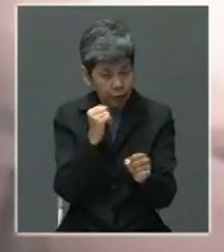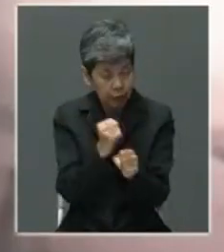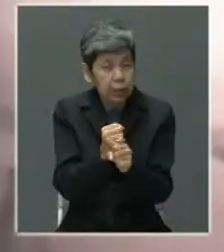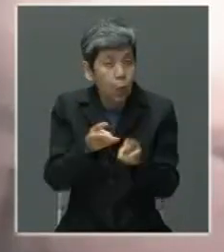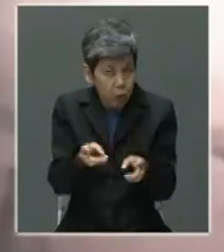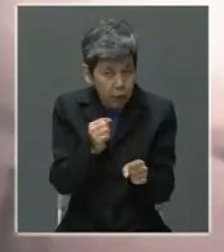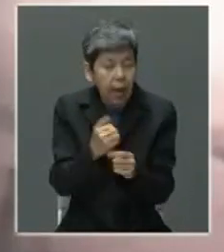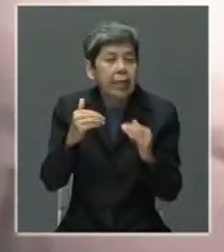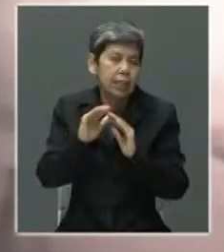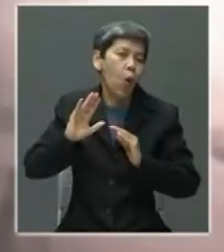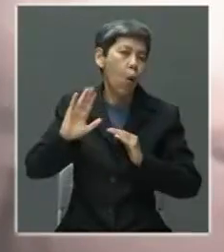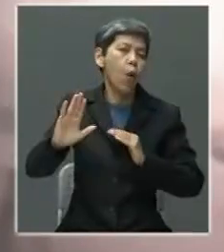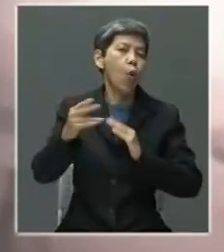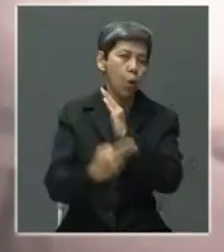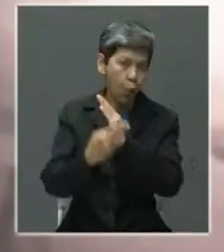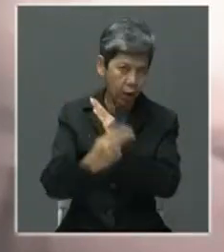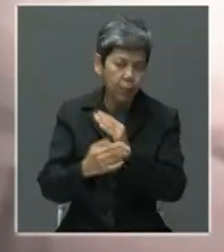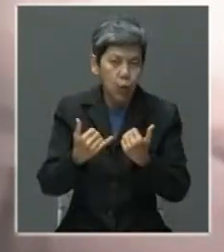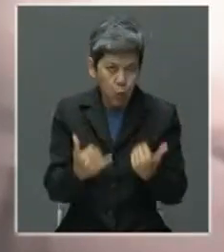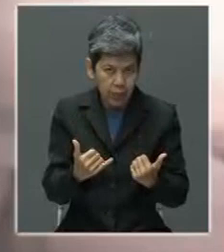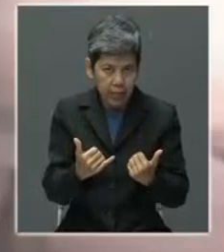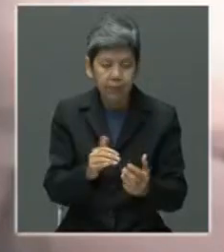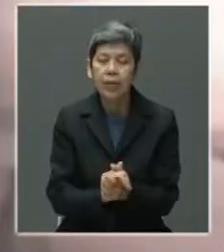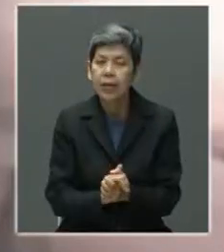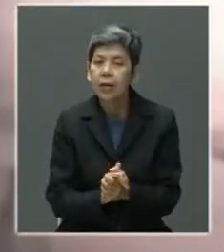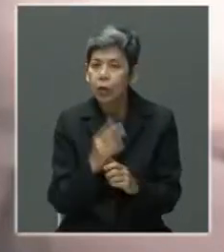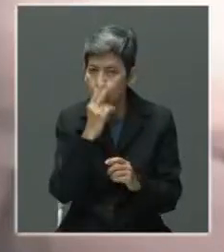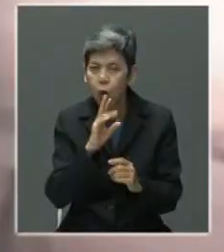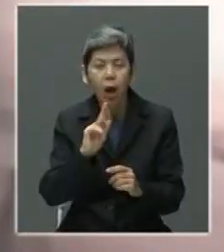ไรก็เป็นสิทธิ์ของศรีพันวานะครับวันนี้ชัดทุกประเด็นเติมเต็มทุกข่